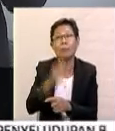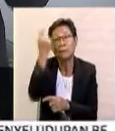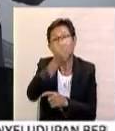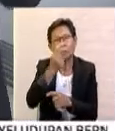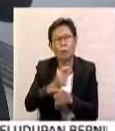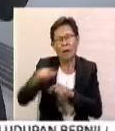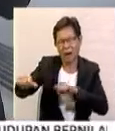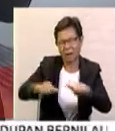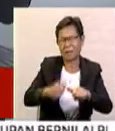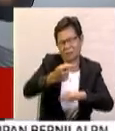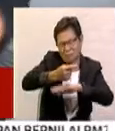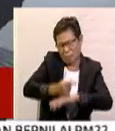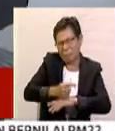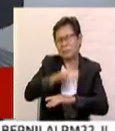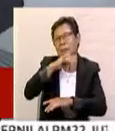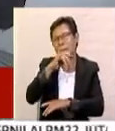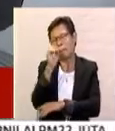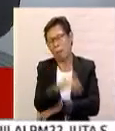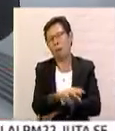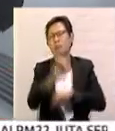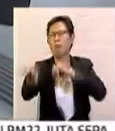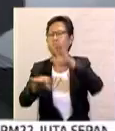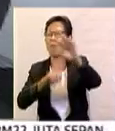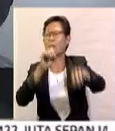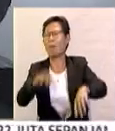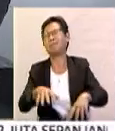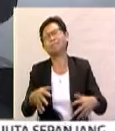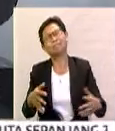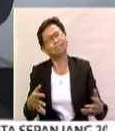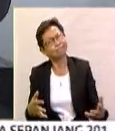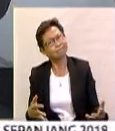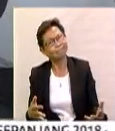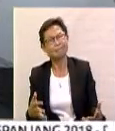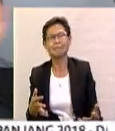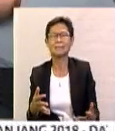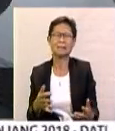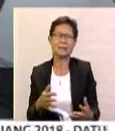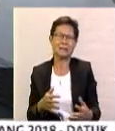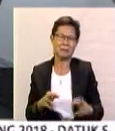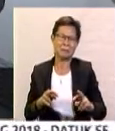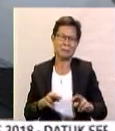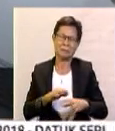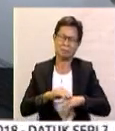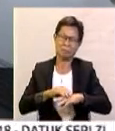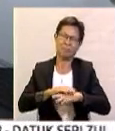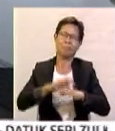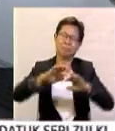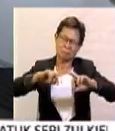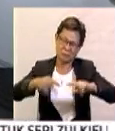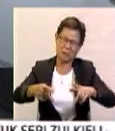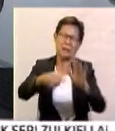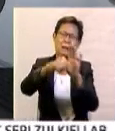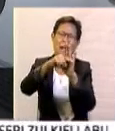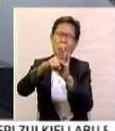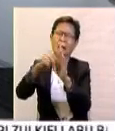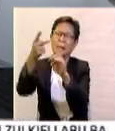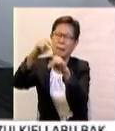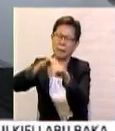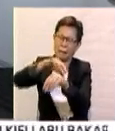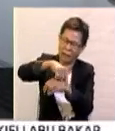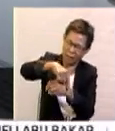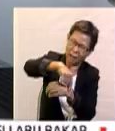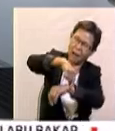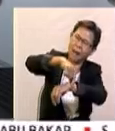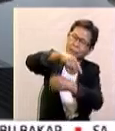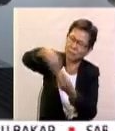aktiviti ataupun tabiat membuang sampah merata-rata sekecil mana sekalipun ia memberikan impak negatif kepada alam sekitar. Dan sikap ini